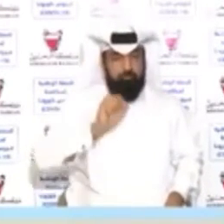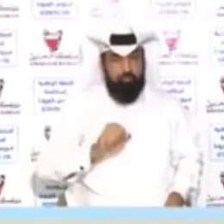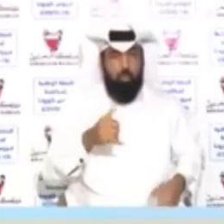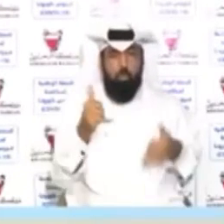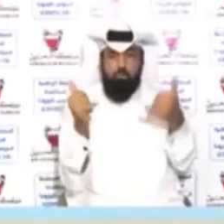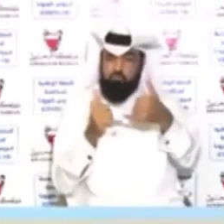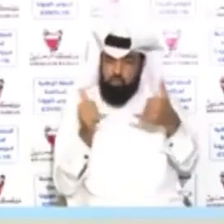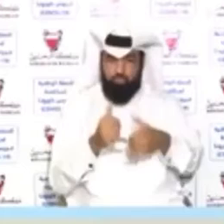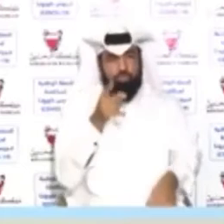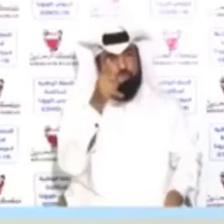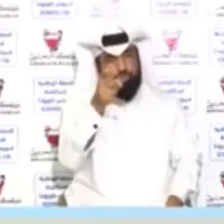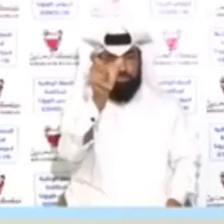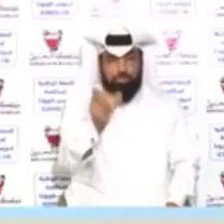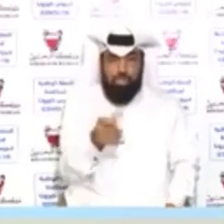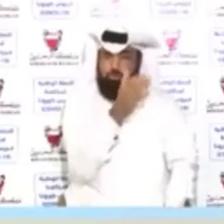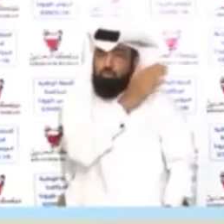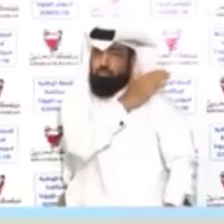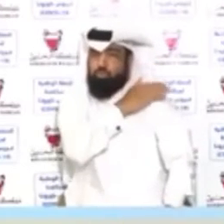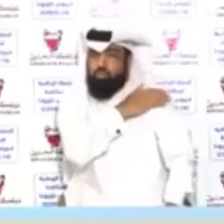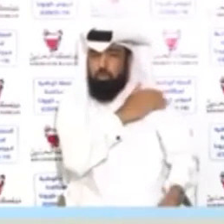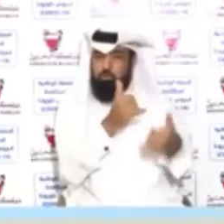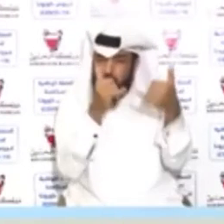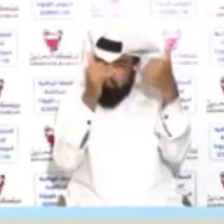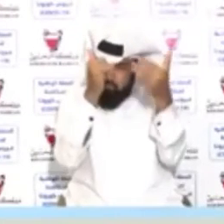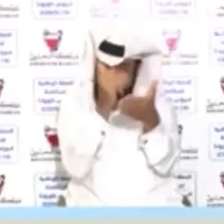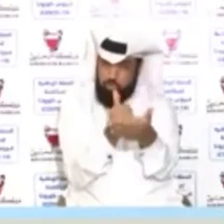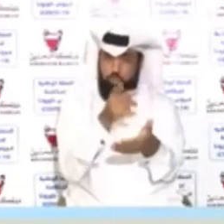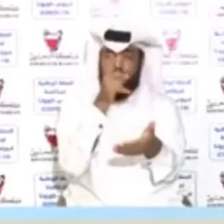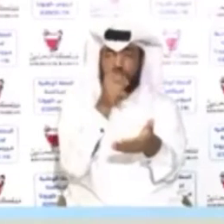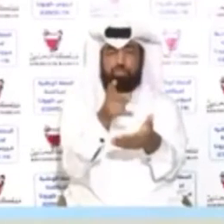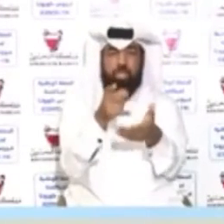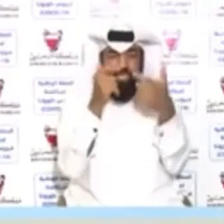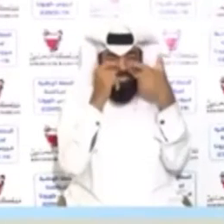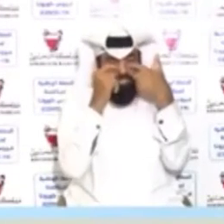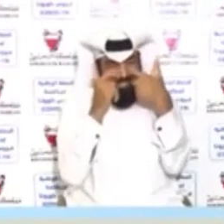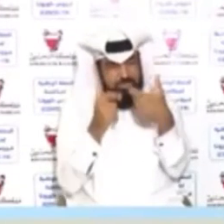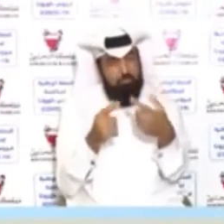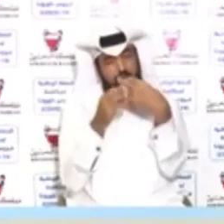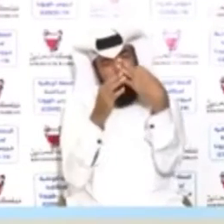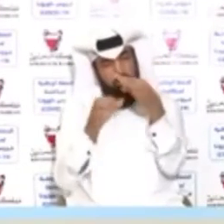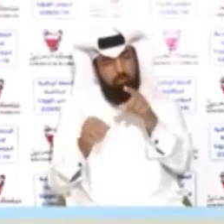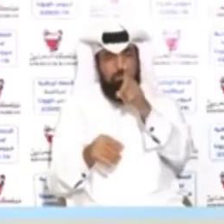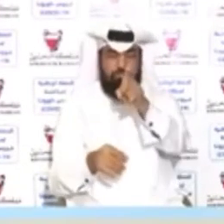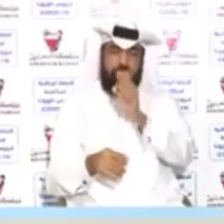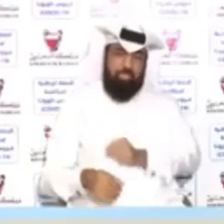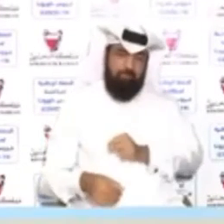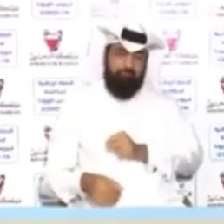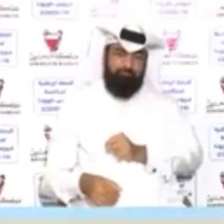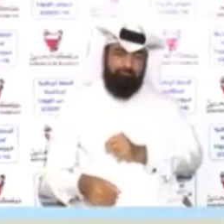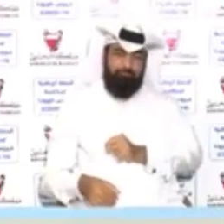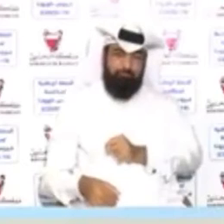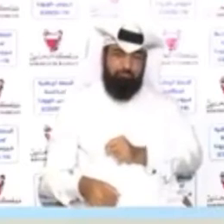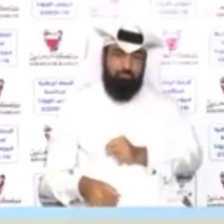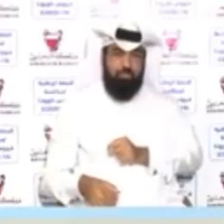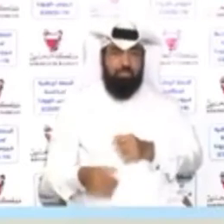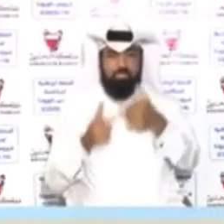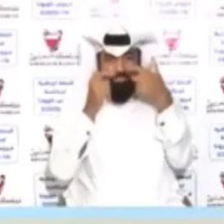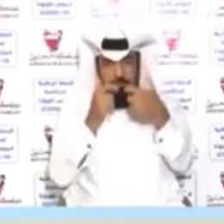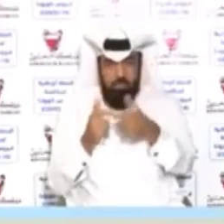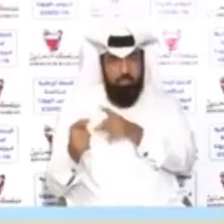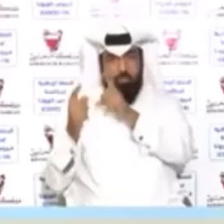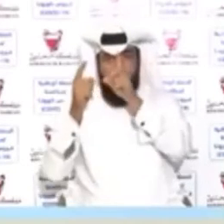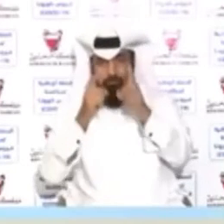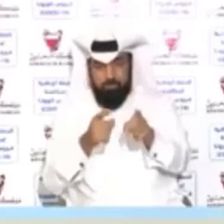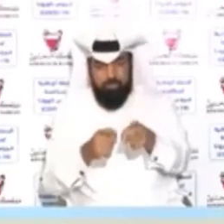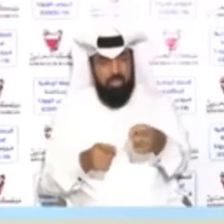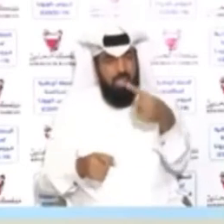أو المسؤولية الفردية ترتكز على استمرار الأفراد بالالتزام بالقرارات والإجراءات